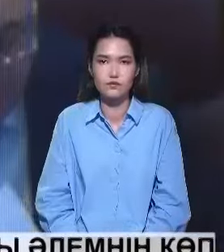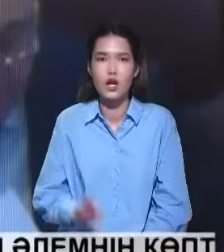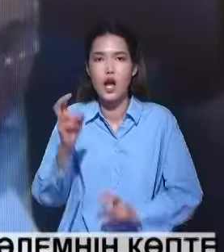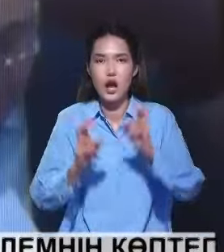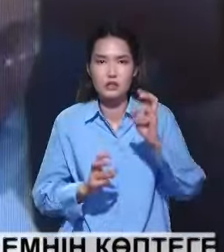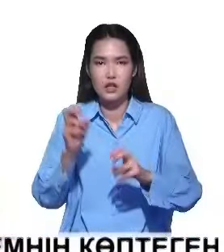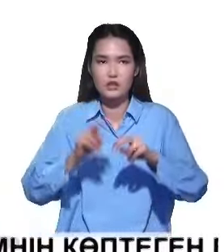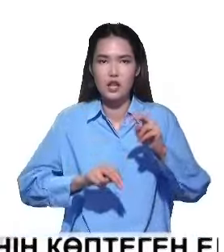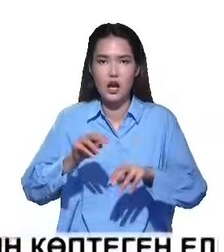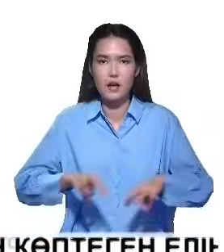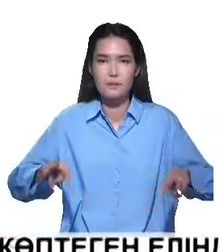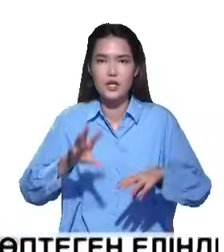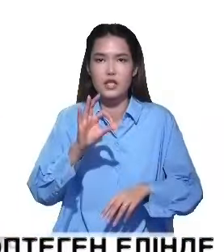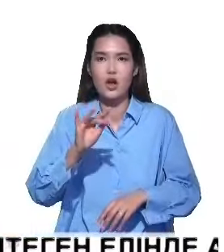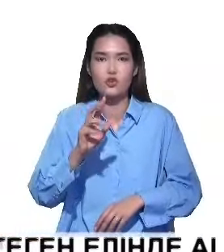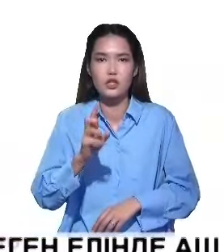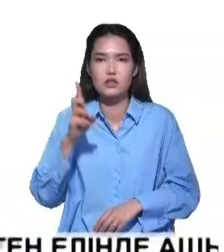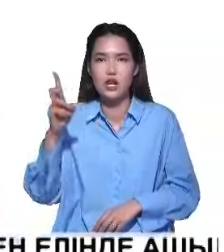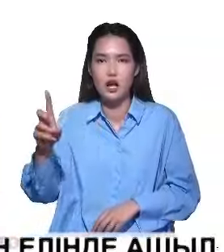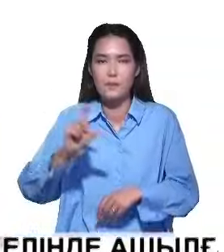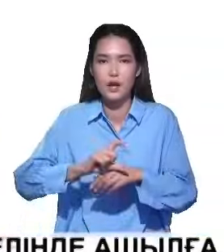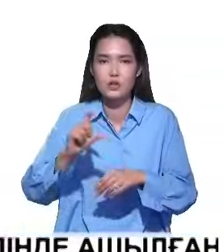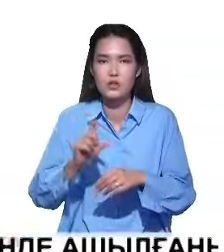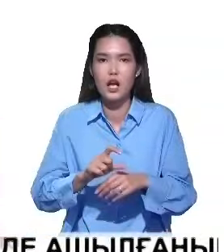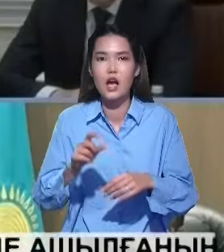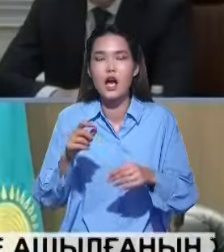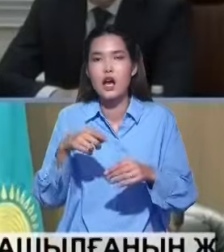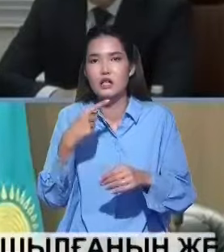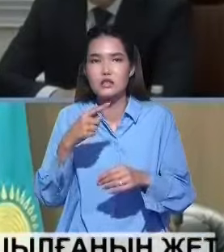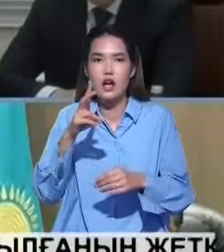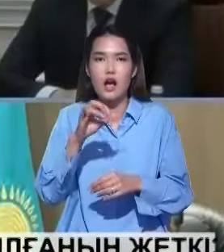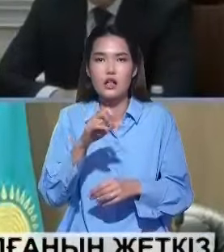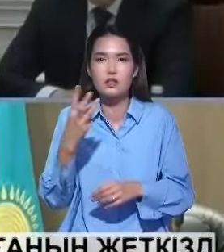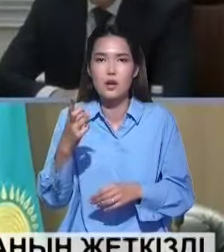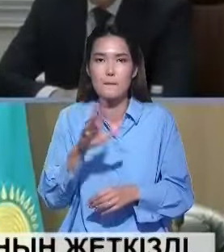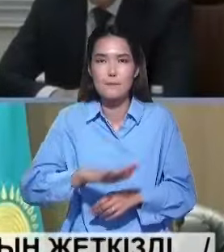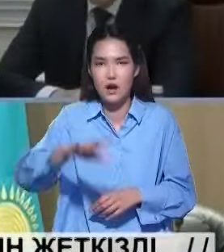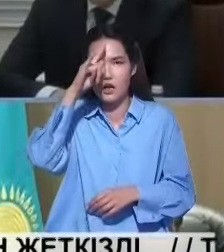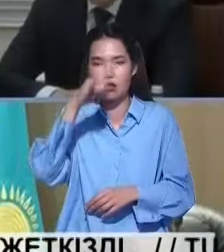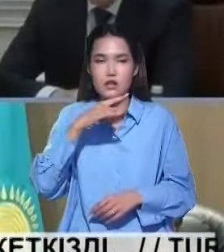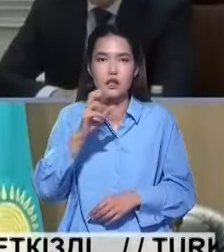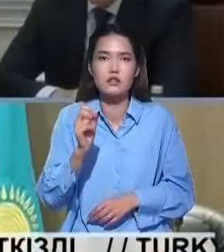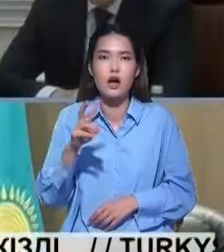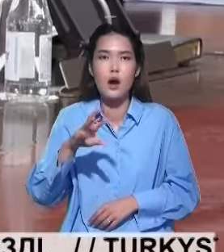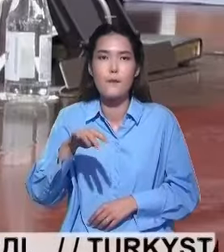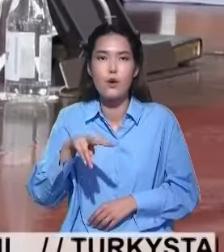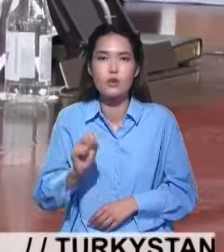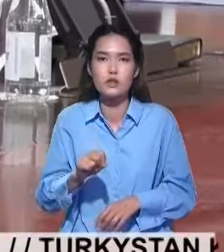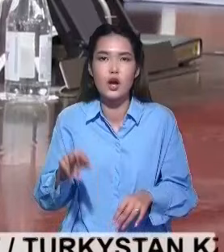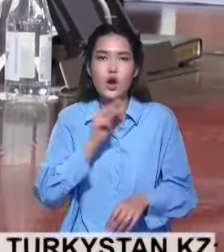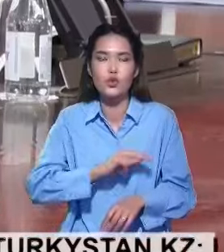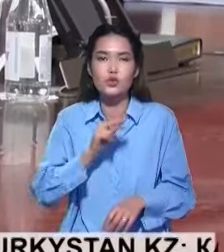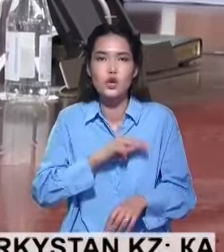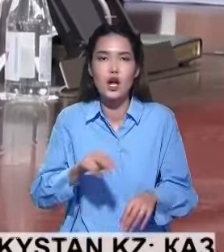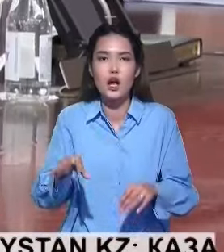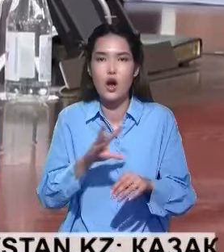Өнеркәсіп және құрылыс министрі де Олжас Бектеновтың сөзін жалғай кетті. Қанат Шарлапбаев Батыс Қазақстан және Ақмола облысында жүргізіліп жатқан жұмыстың